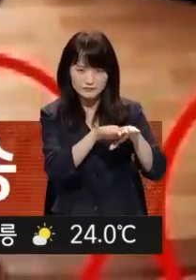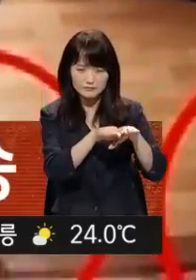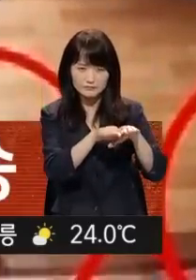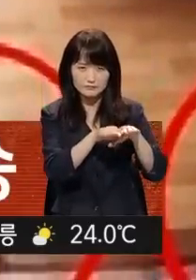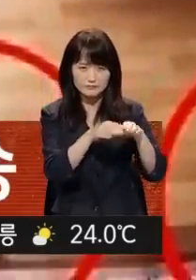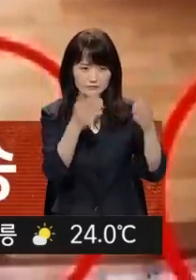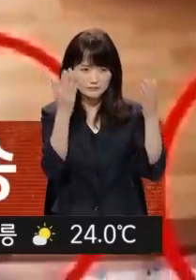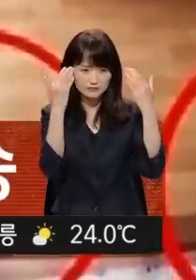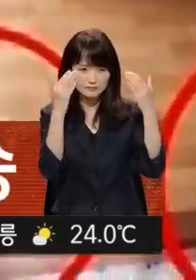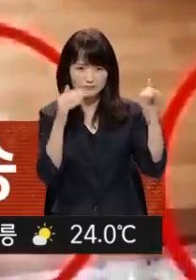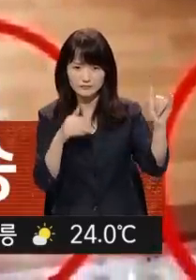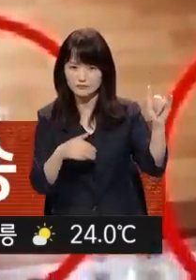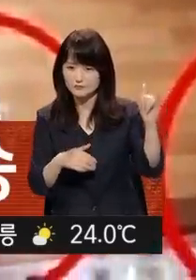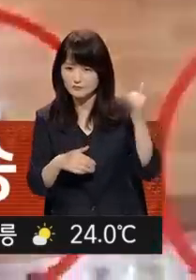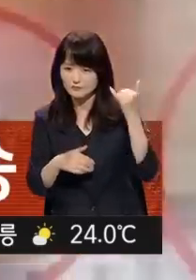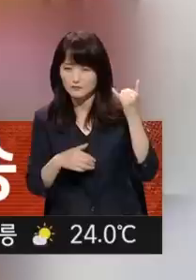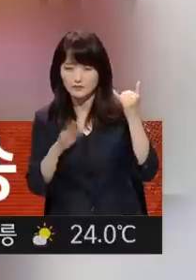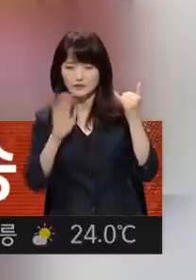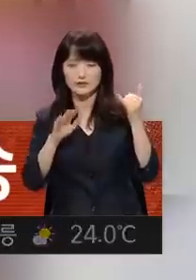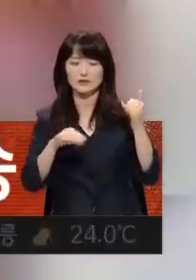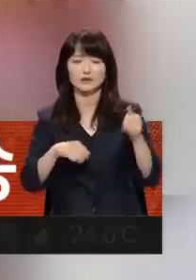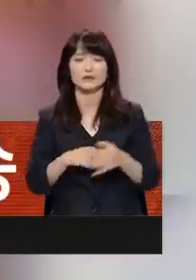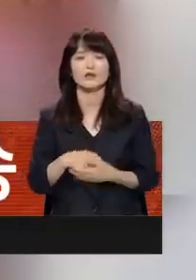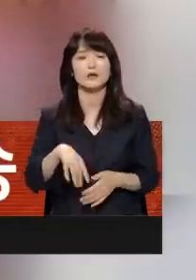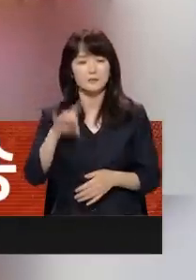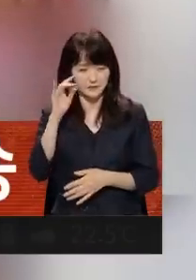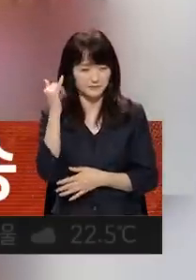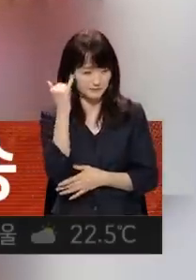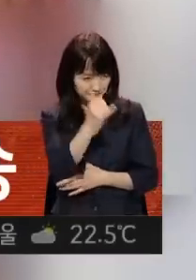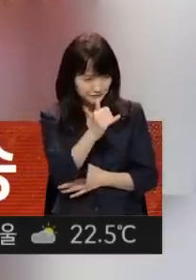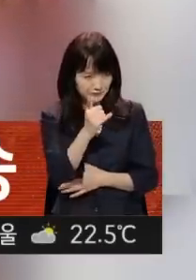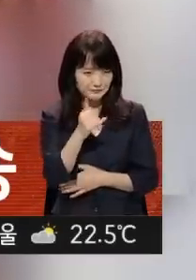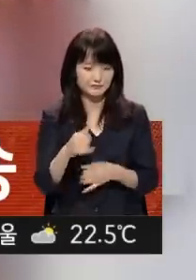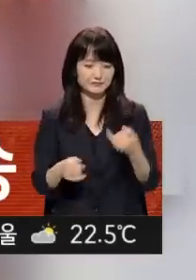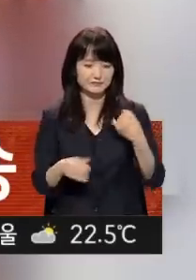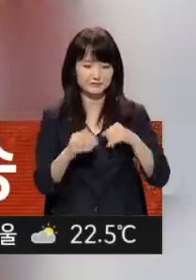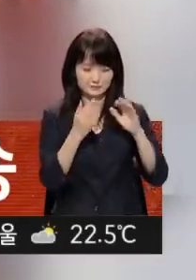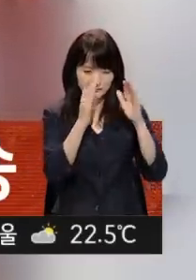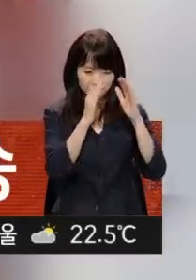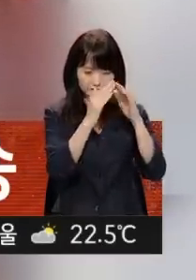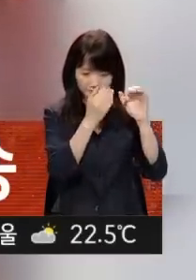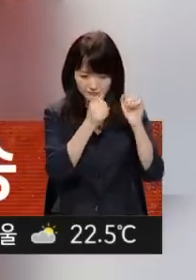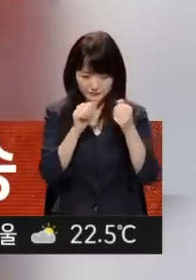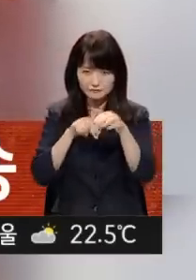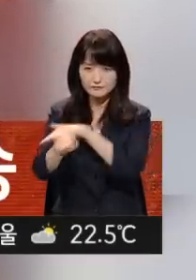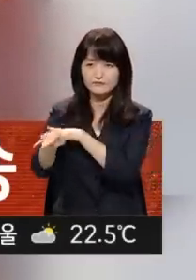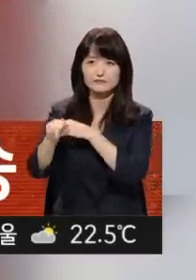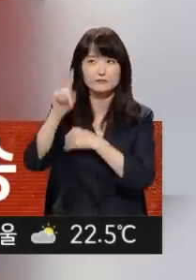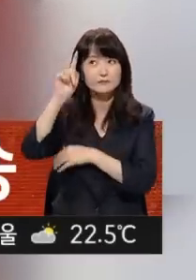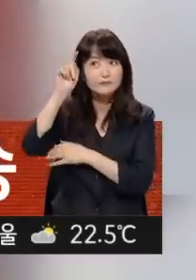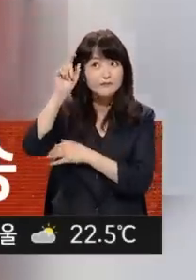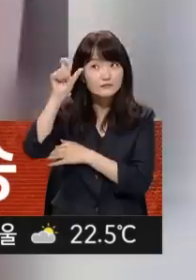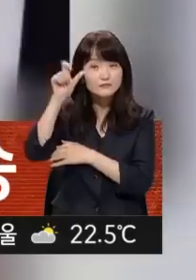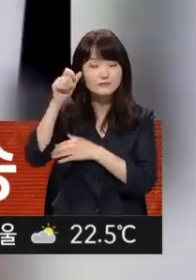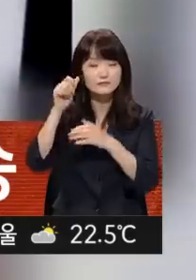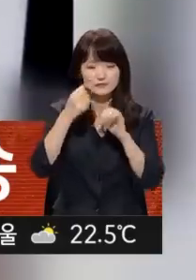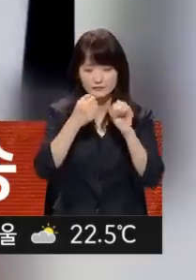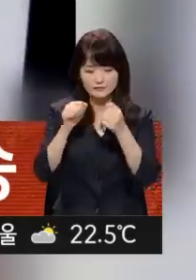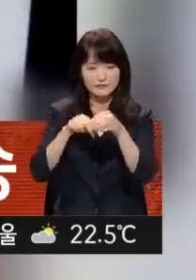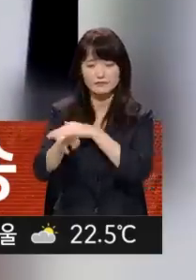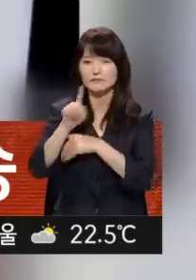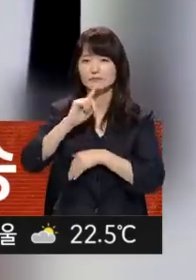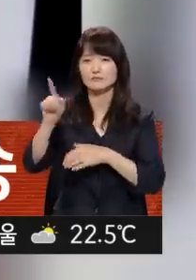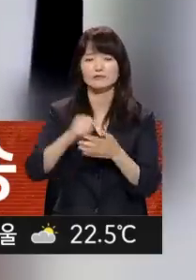그러니까 학교에 먼저 전화를 합니다 우리 아이가 가출했다 그리고 보름 뒤에 가출신고까지 실제로 했고요 그 학교에서는